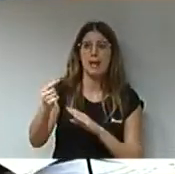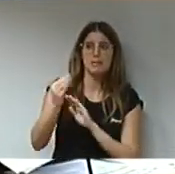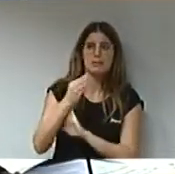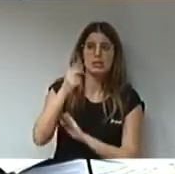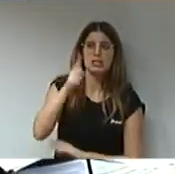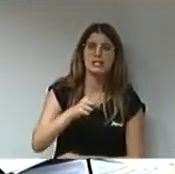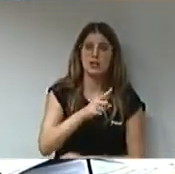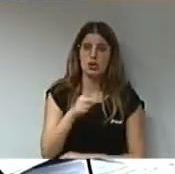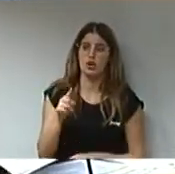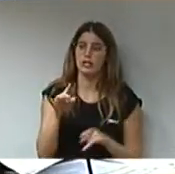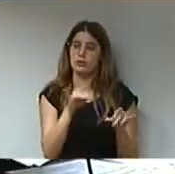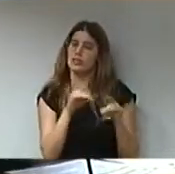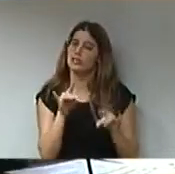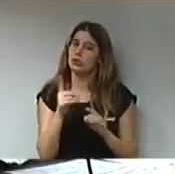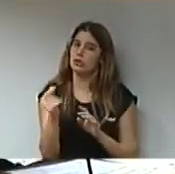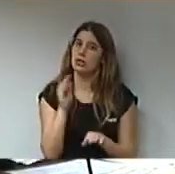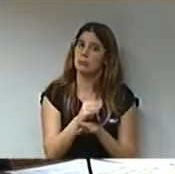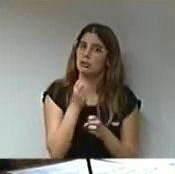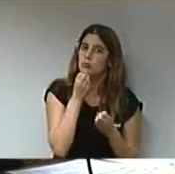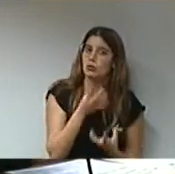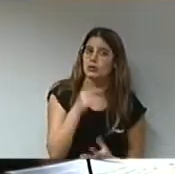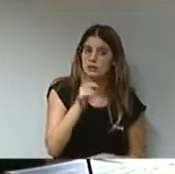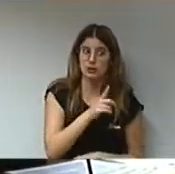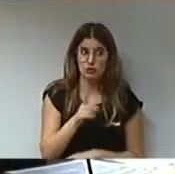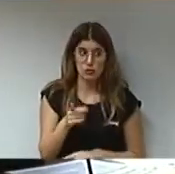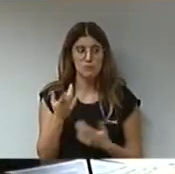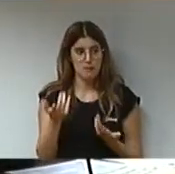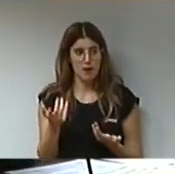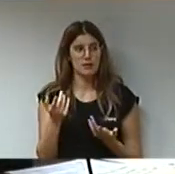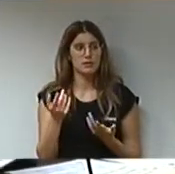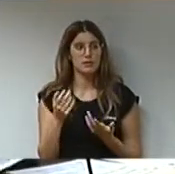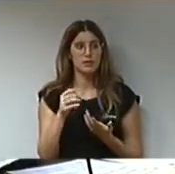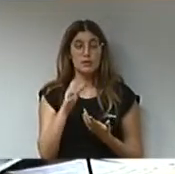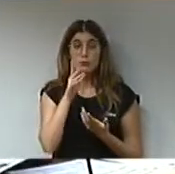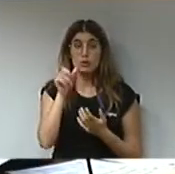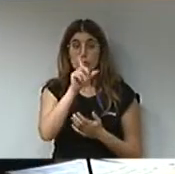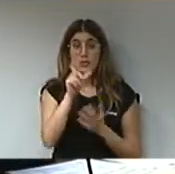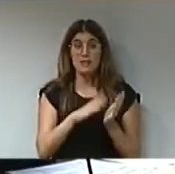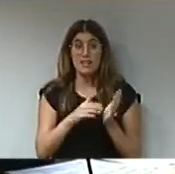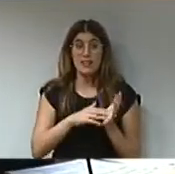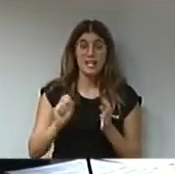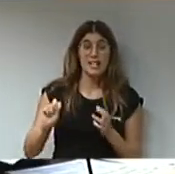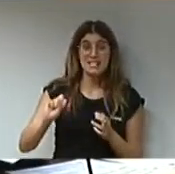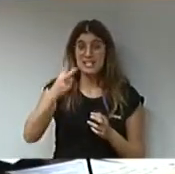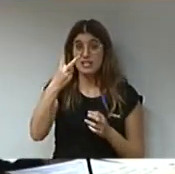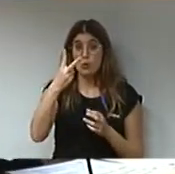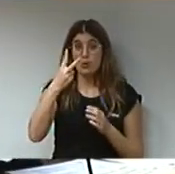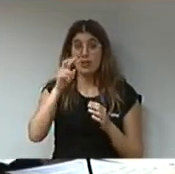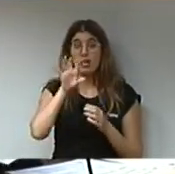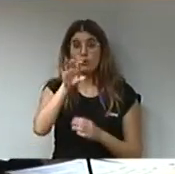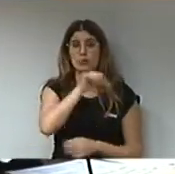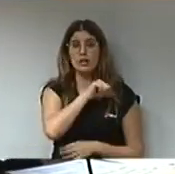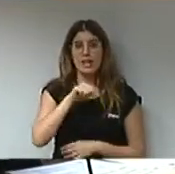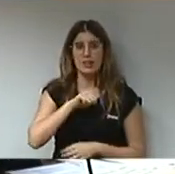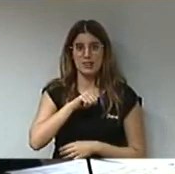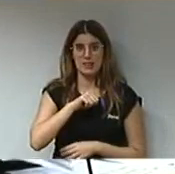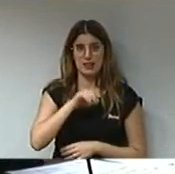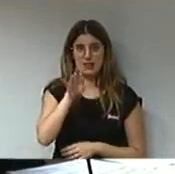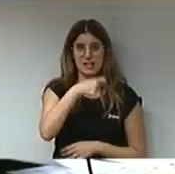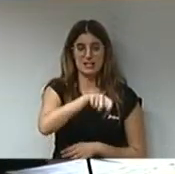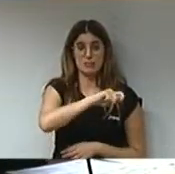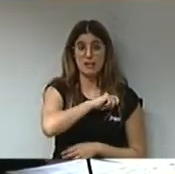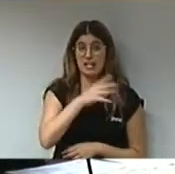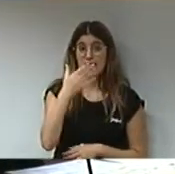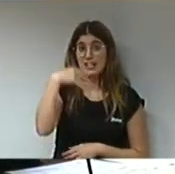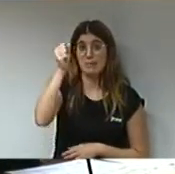inversió? És un territori amable per a la inversió o no lo és? Bé, pues mire, la Comunitat Valenciana és la segunda comunitat d'Espanya que més empreses ha